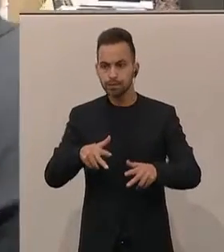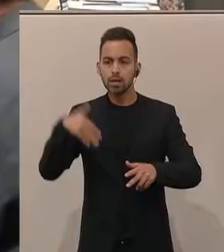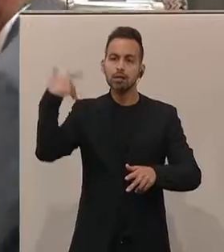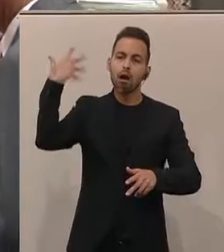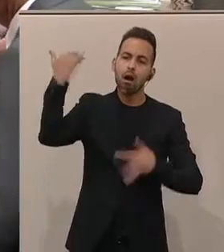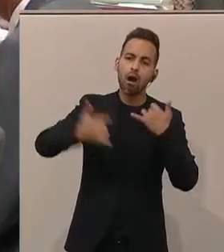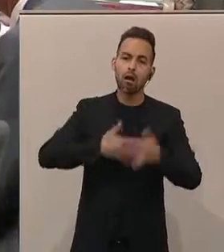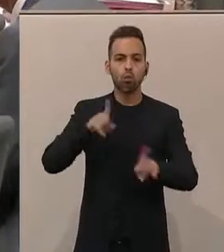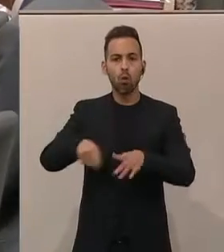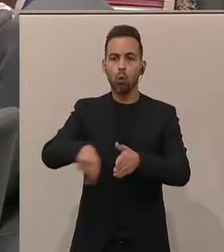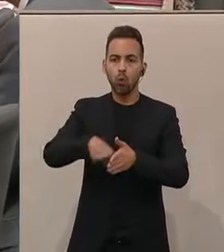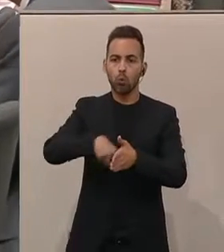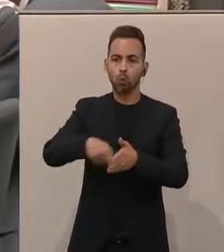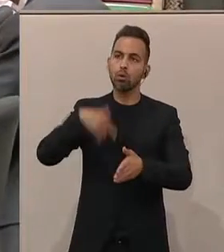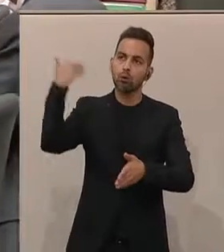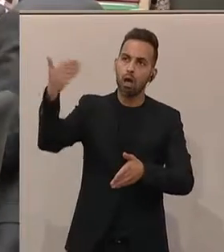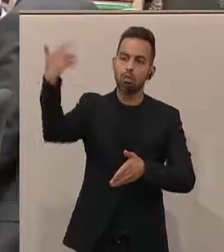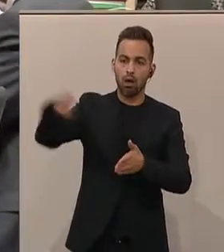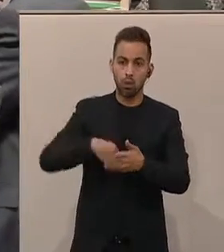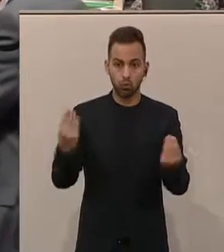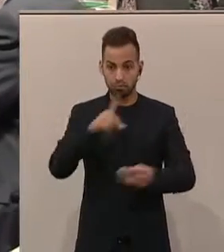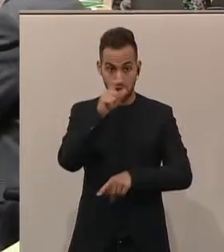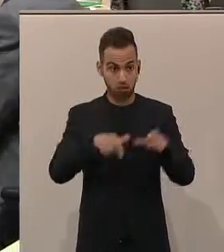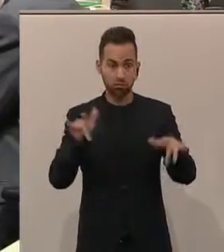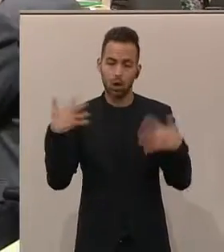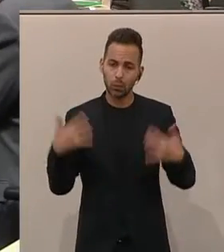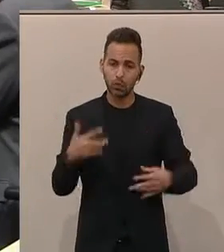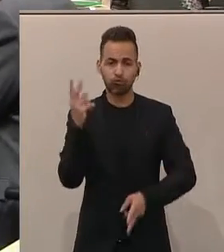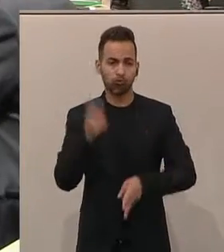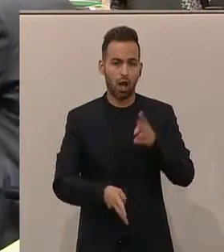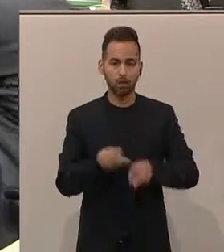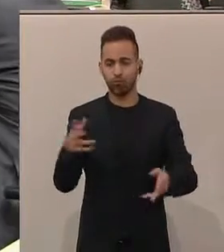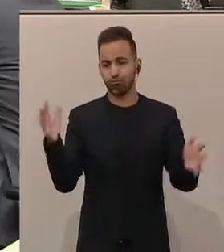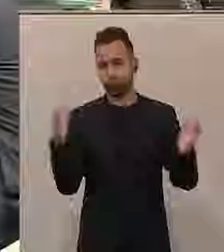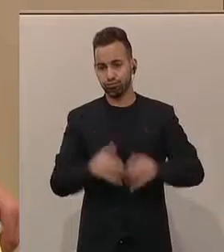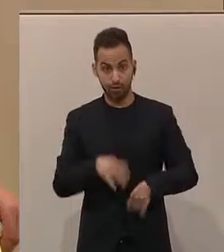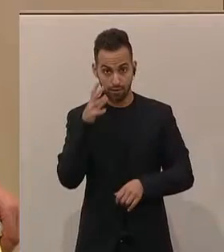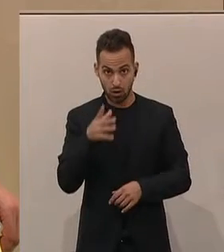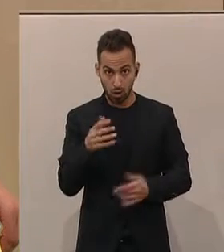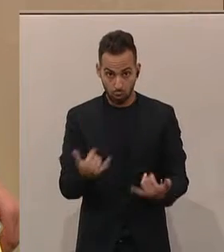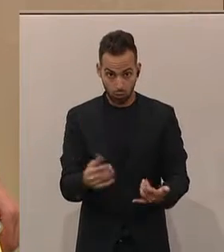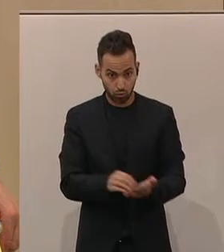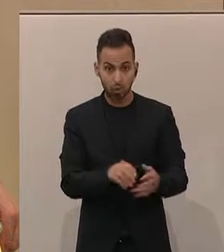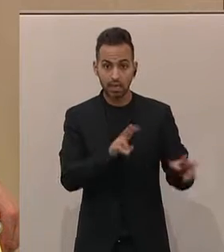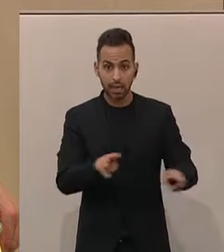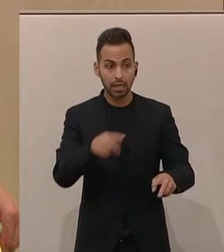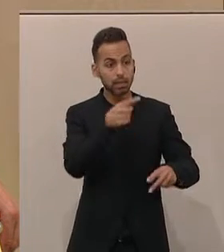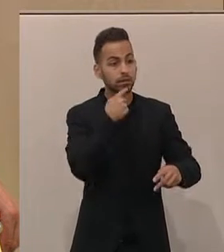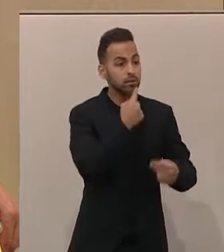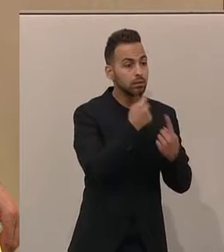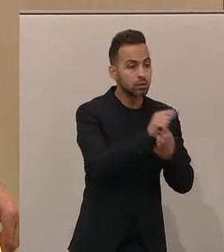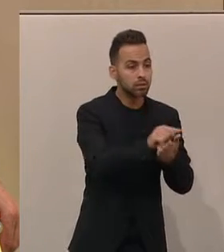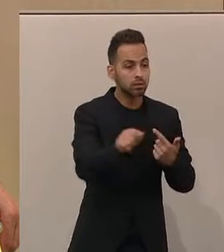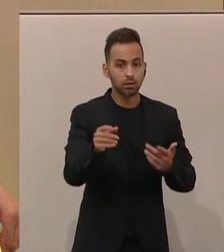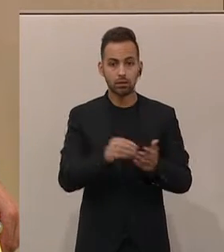über Jahrzehnte, weil die Menschen immensen Schaden davontragen, so wie wir heute halt noch in Gerichten die Prozesse haben